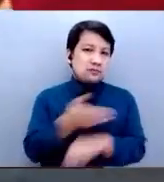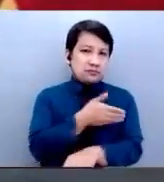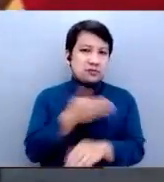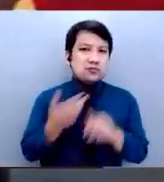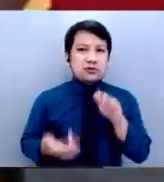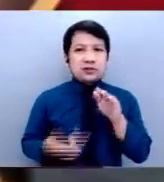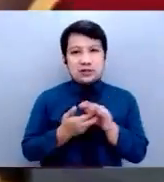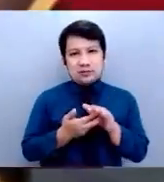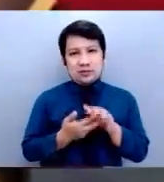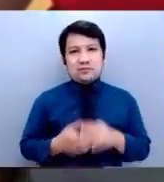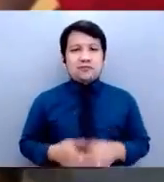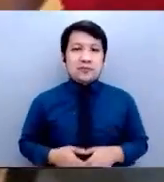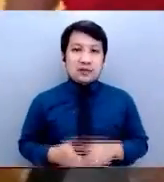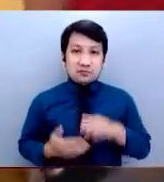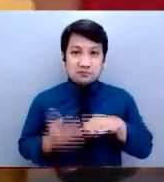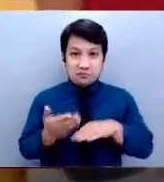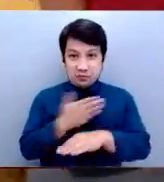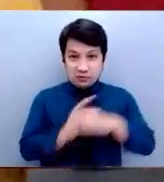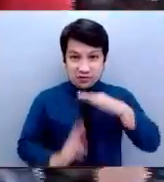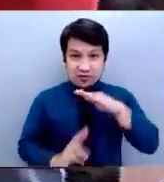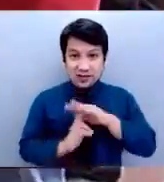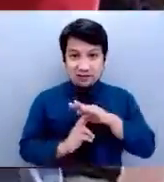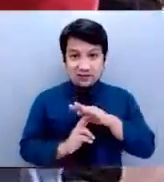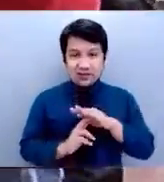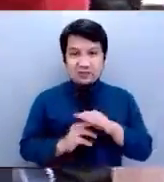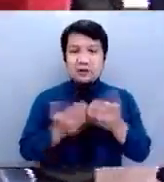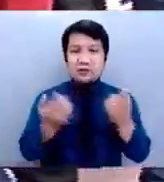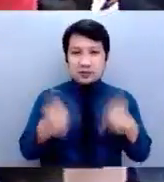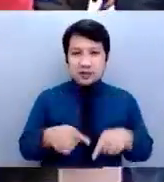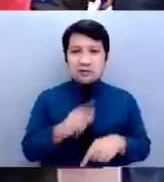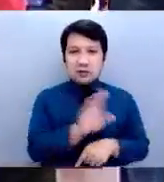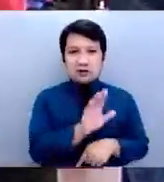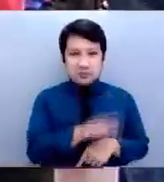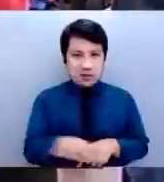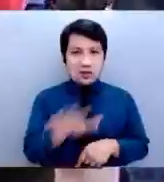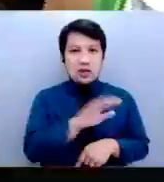retirement. At ganon yung nagiging consensus among